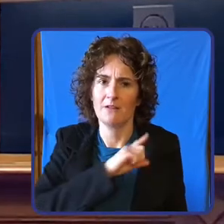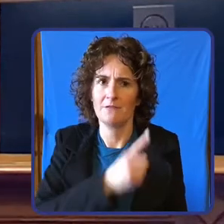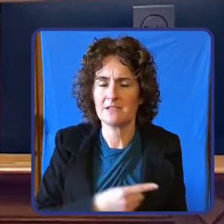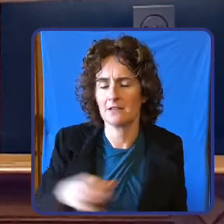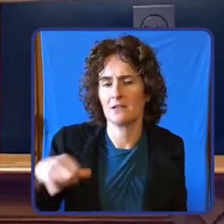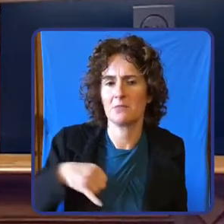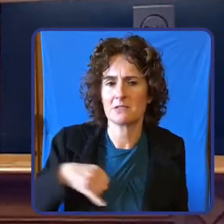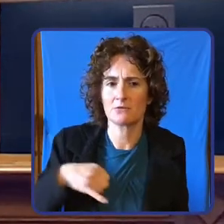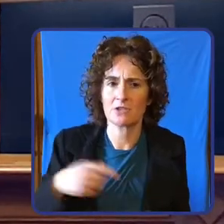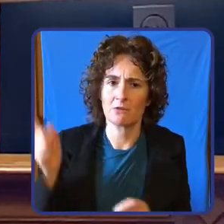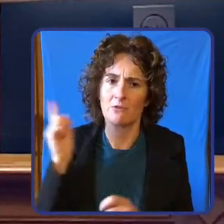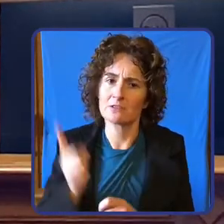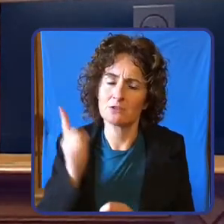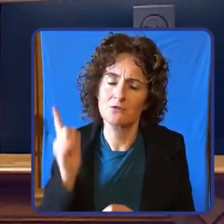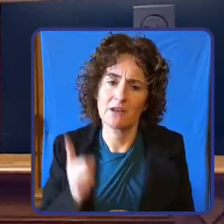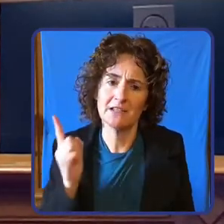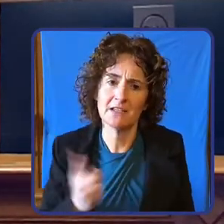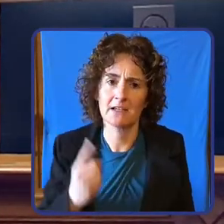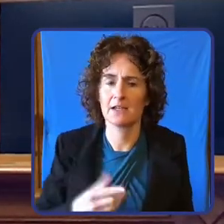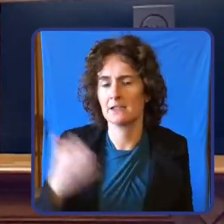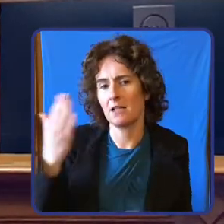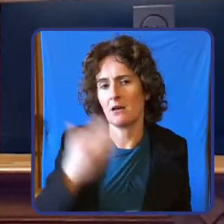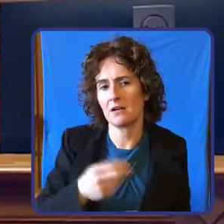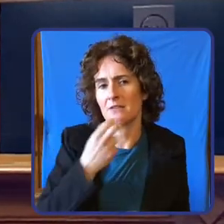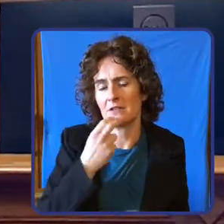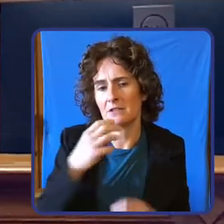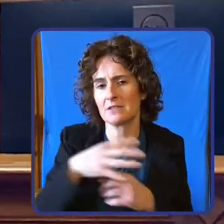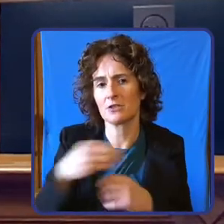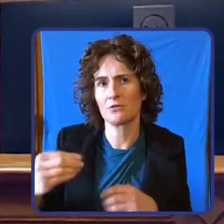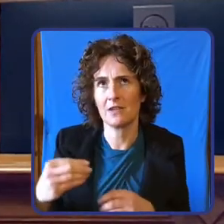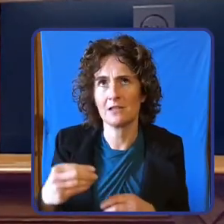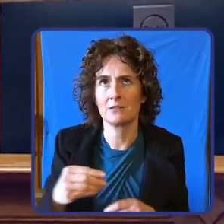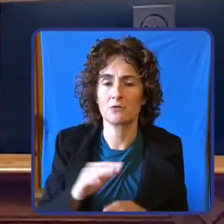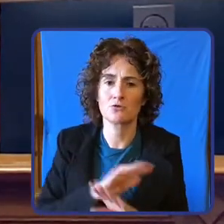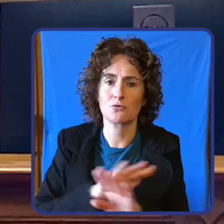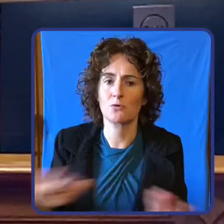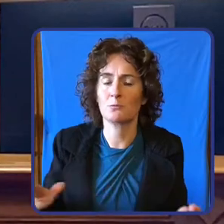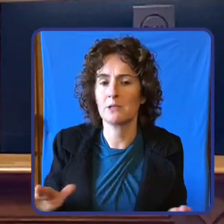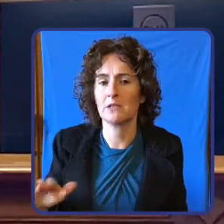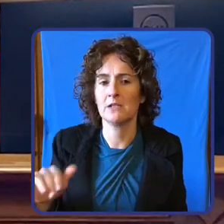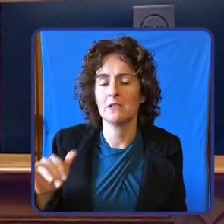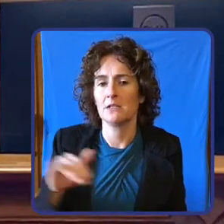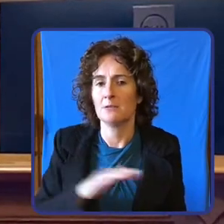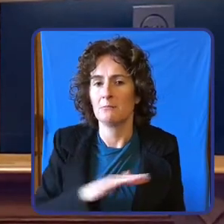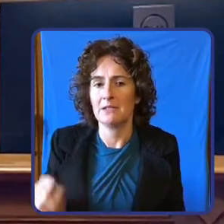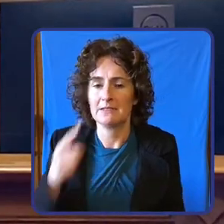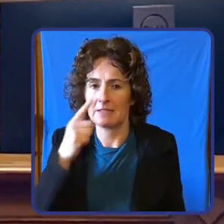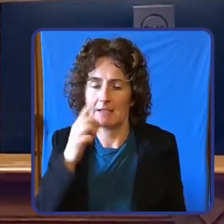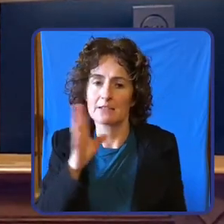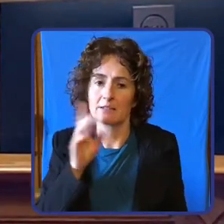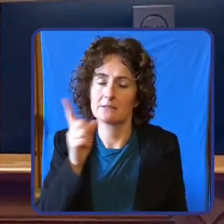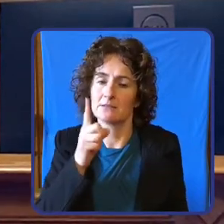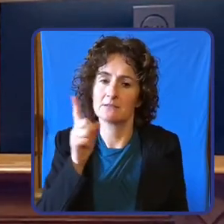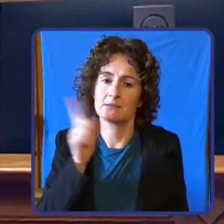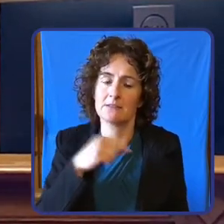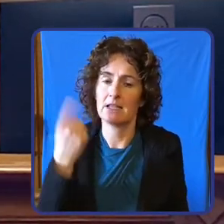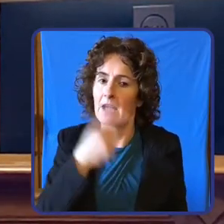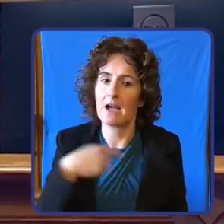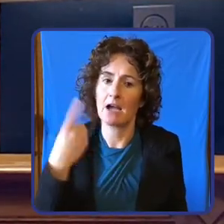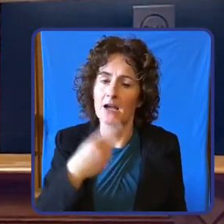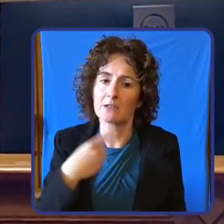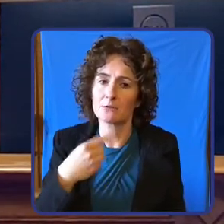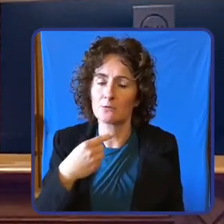biztonságukat is fenyegetve, hanem bizony Finnország és Svédország, sőt minden tisztességes, becsületes NATO